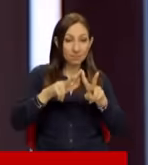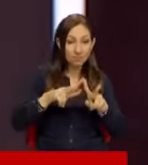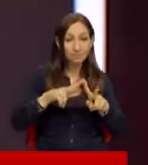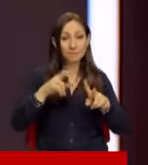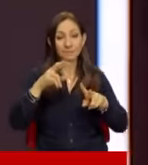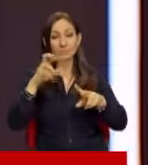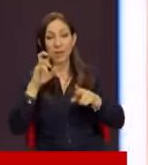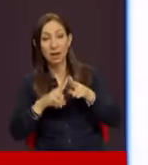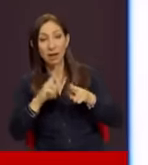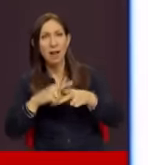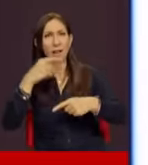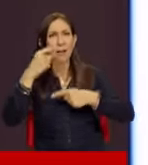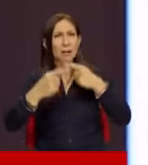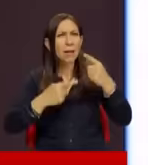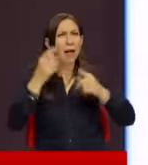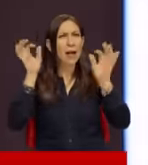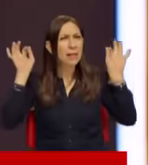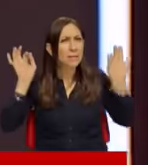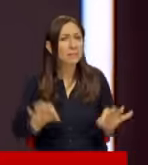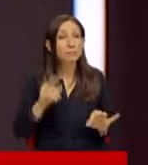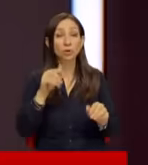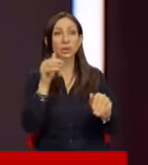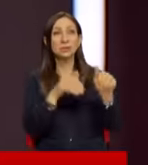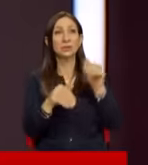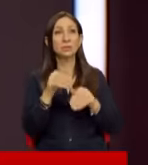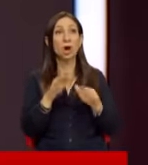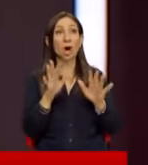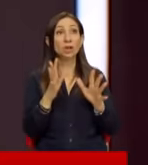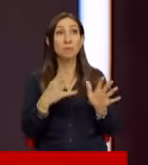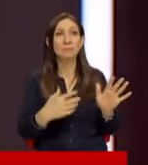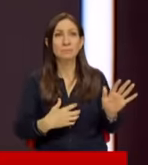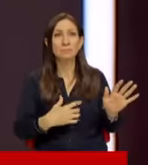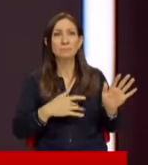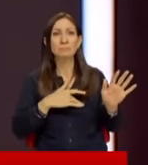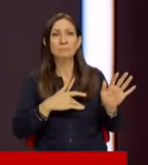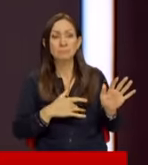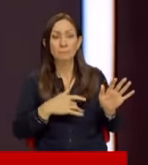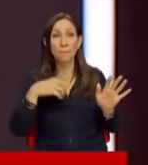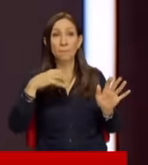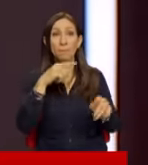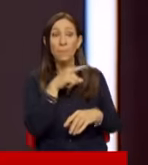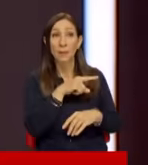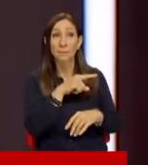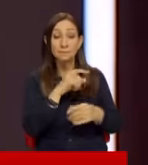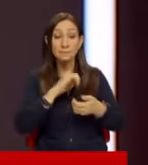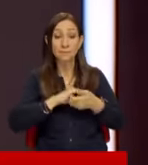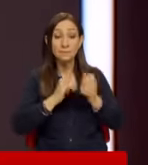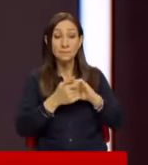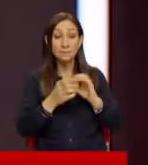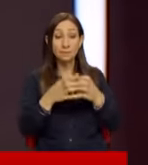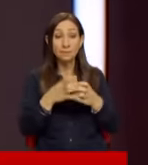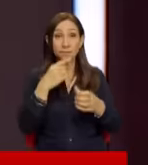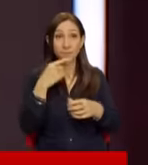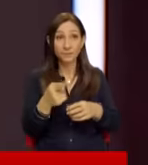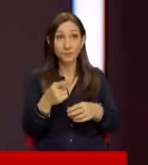PKK propagandası yapıyorlardı ya. Evet. Bu seçimde acayip tereddütte kalmış AK Parti. Kampanya ekibi demiş